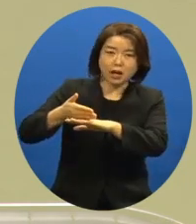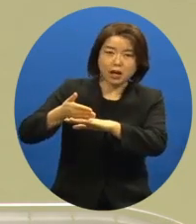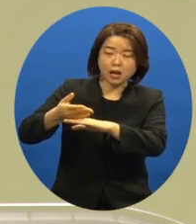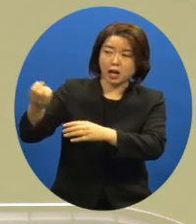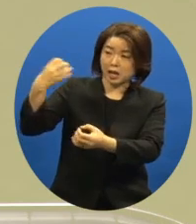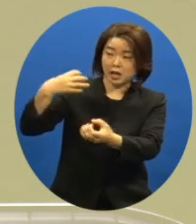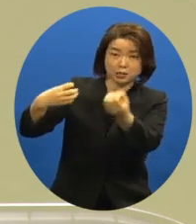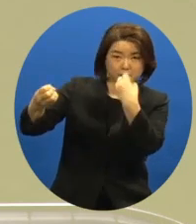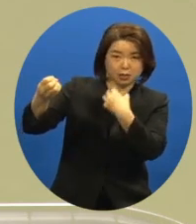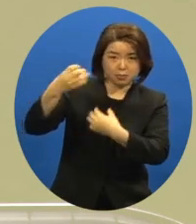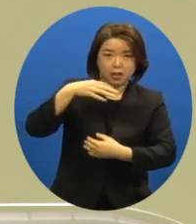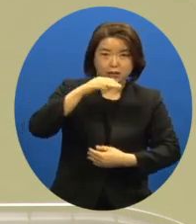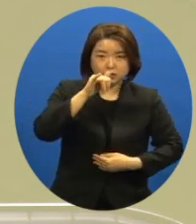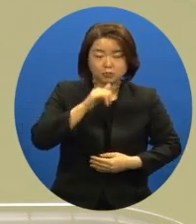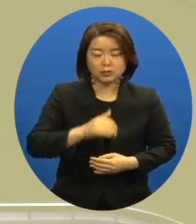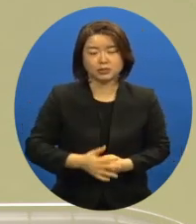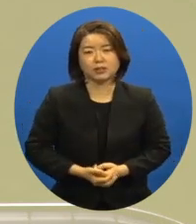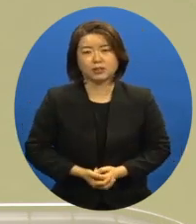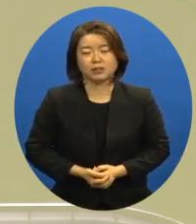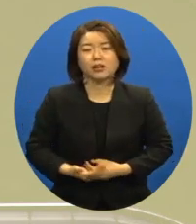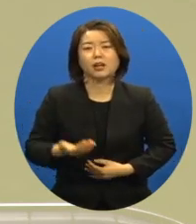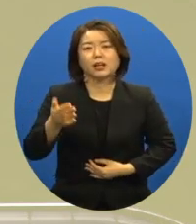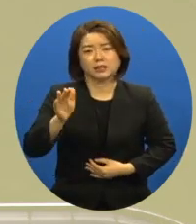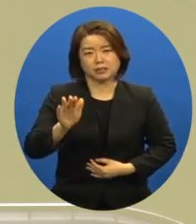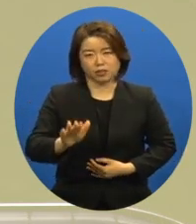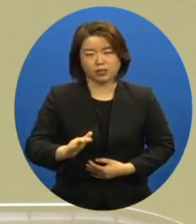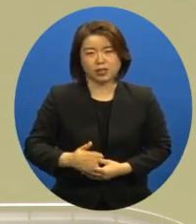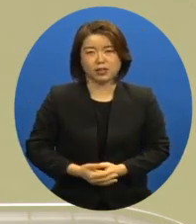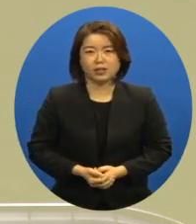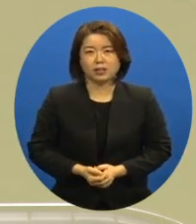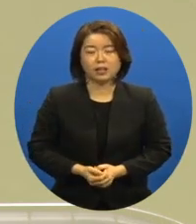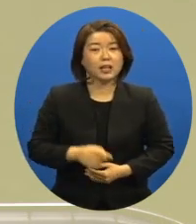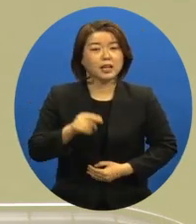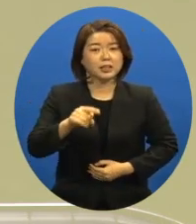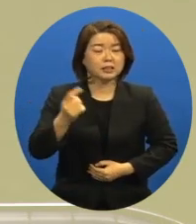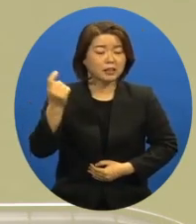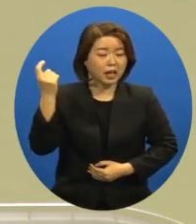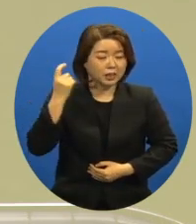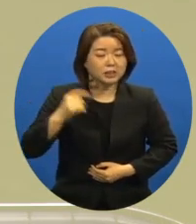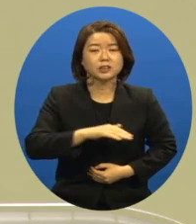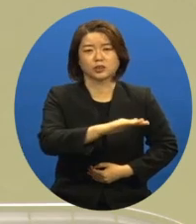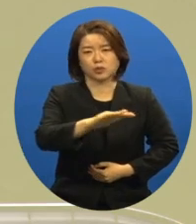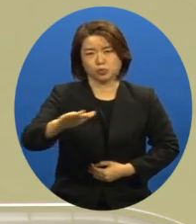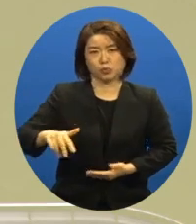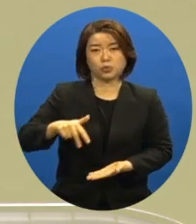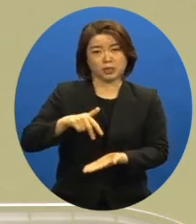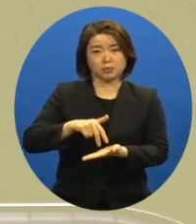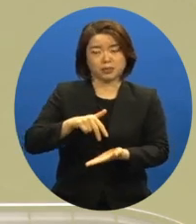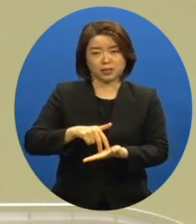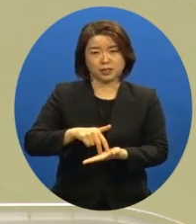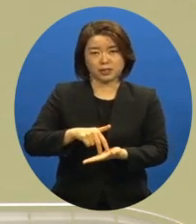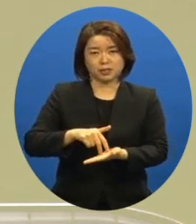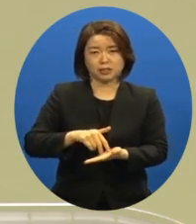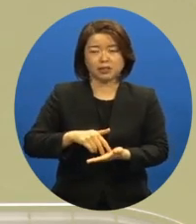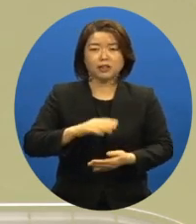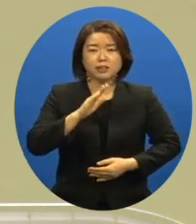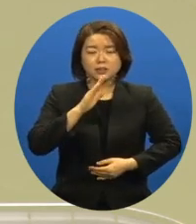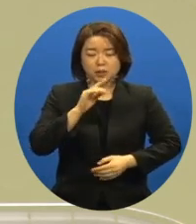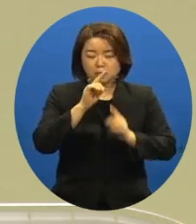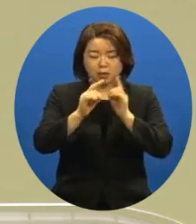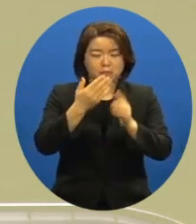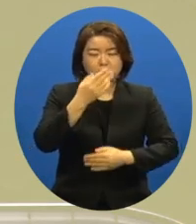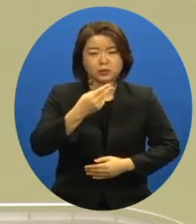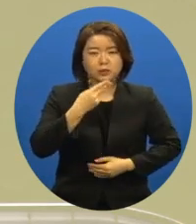그렇게 말을 합니다. 그러나 그것을 듣는 우리들은 정말 말할 수